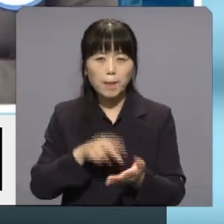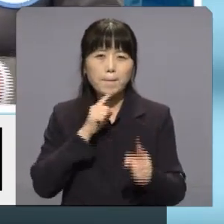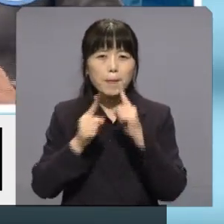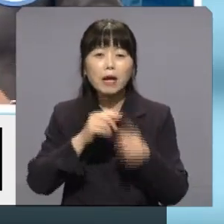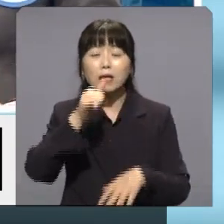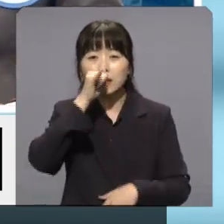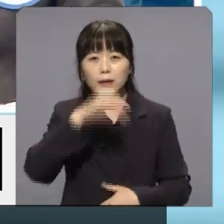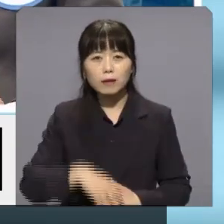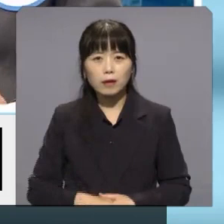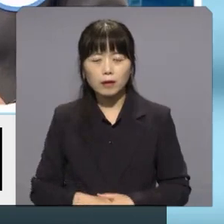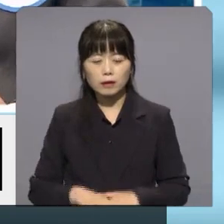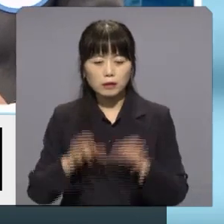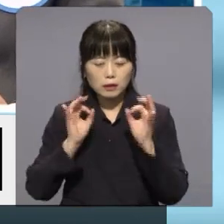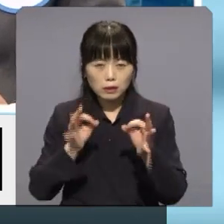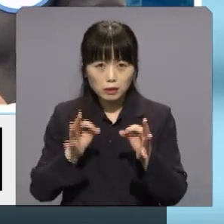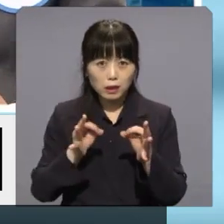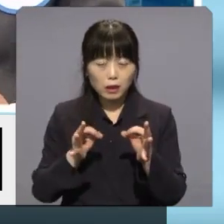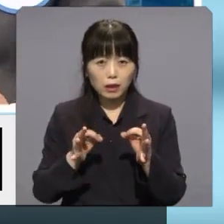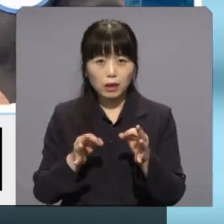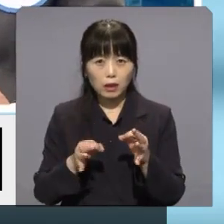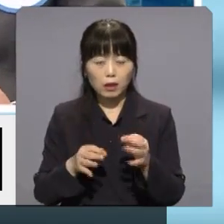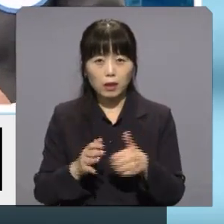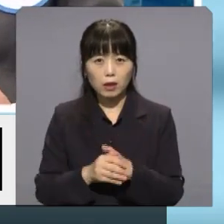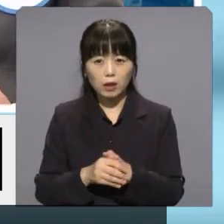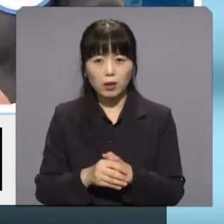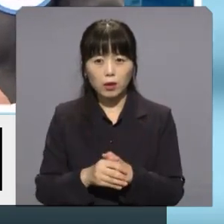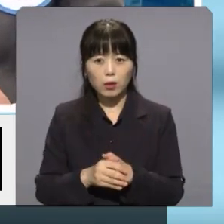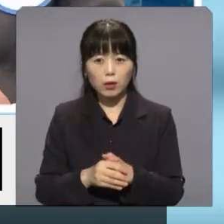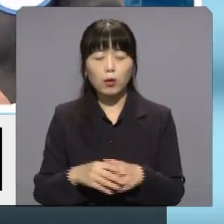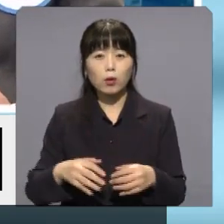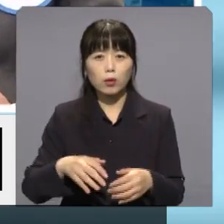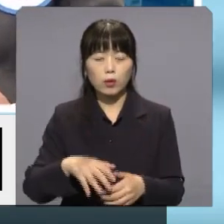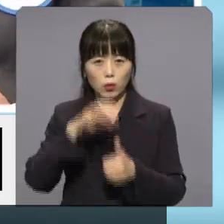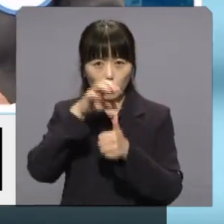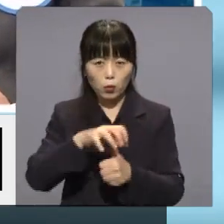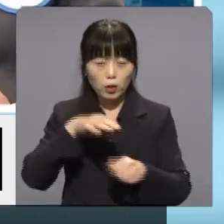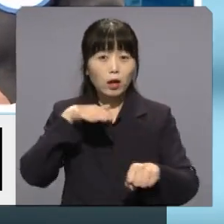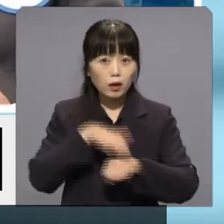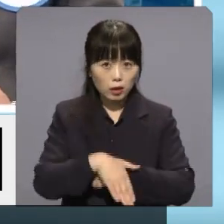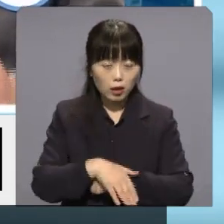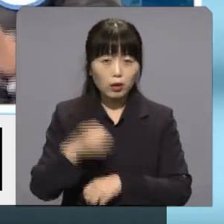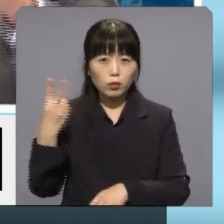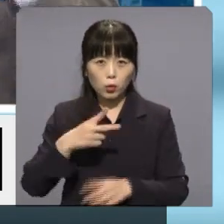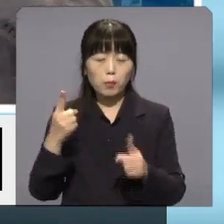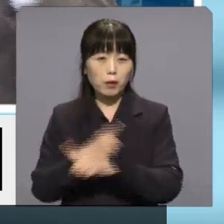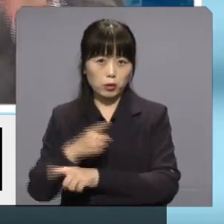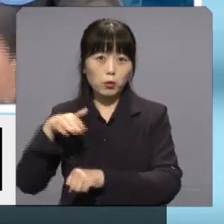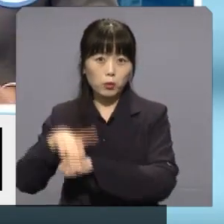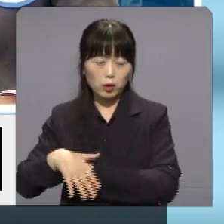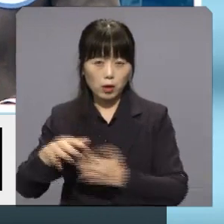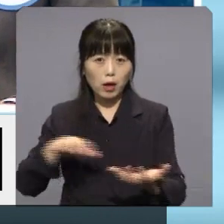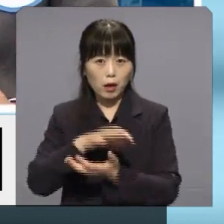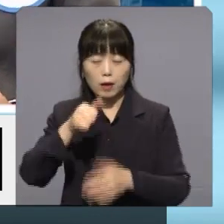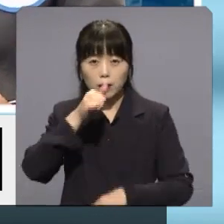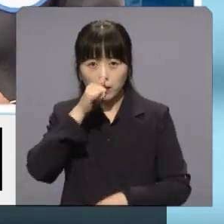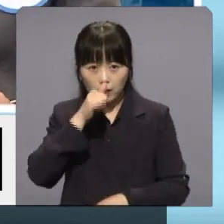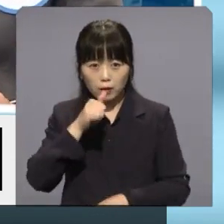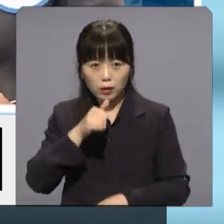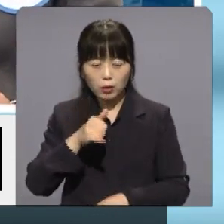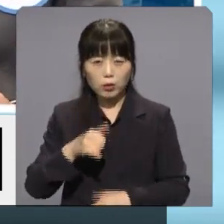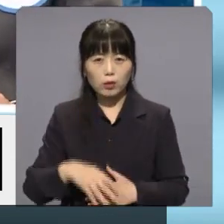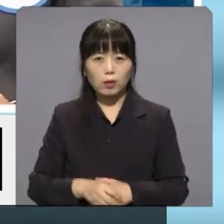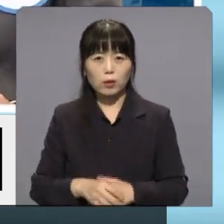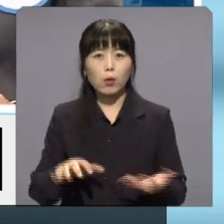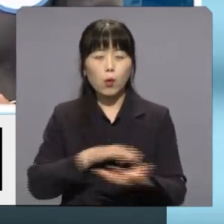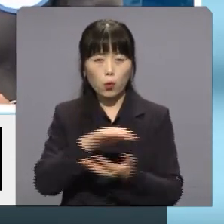있죠 사실 은행 체 보통 이제 호라 평가 일종의 고정형 이랑 그달 변동성이 합산되어 있는 혼합형 같은 경우에는